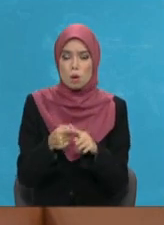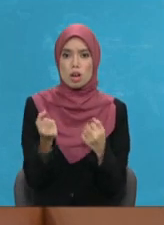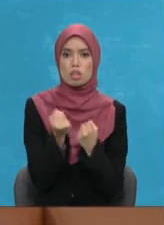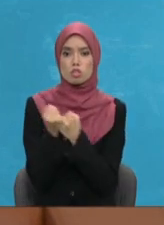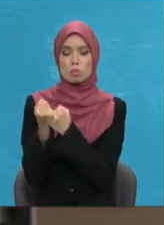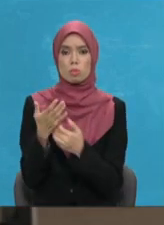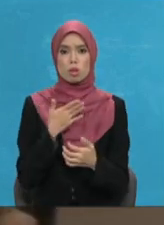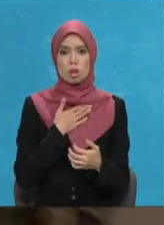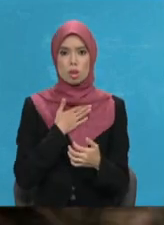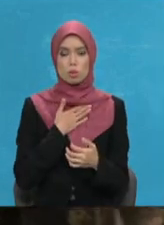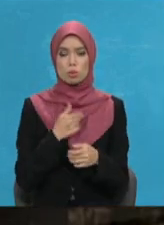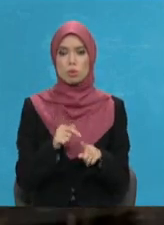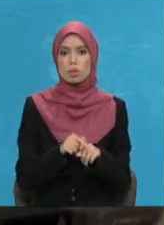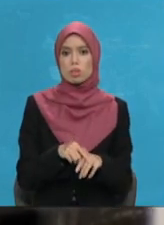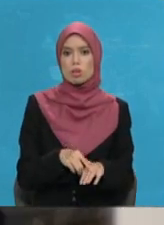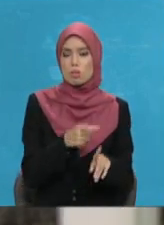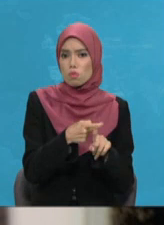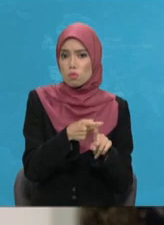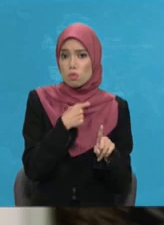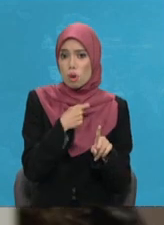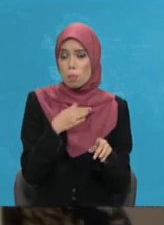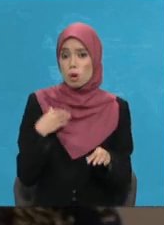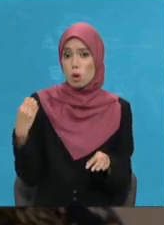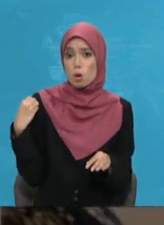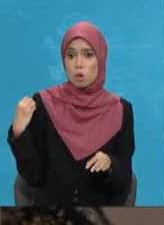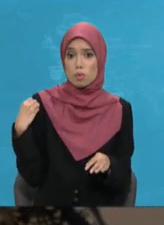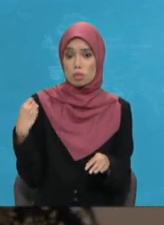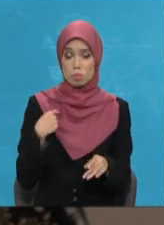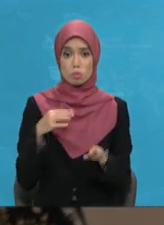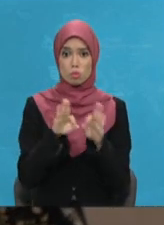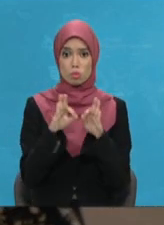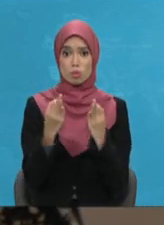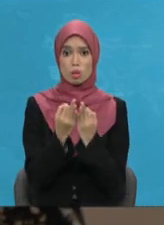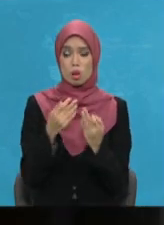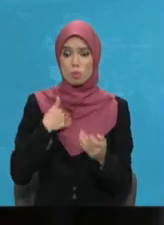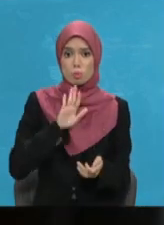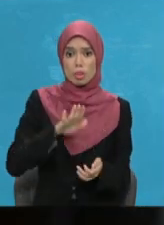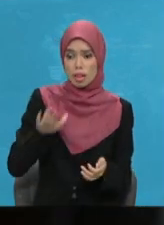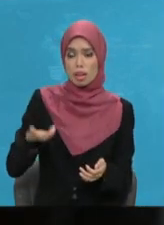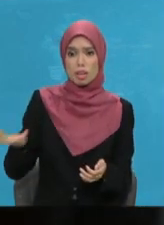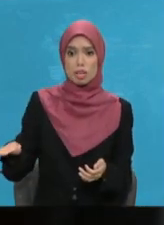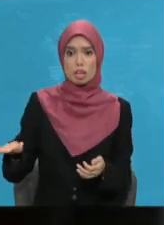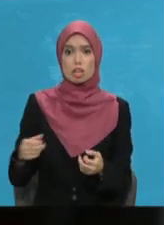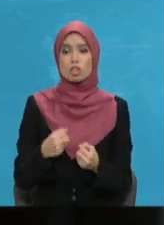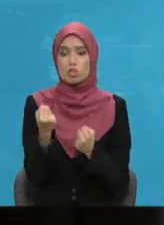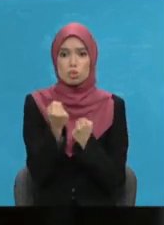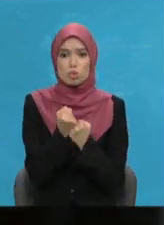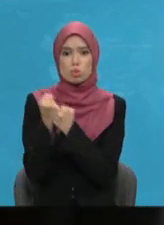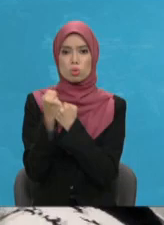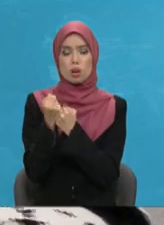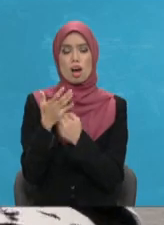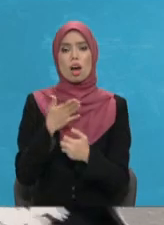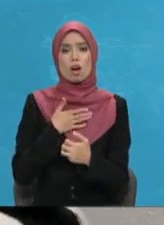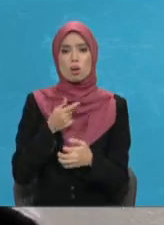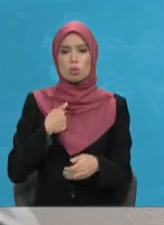rekan-rekan di pejabat family anak saya jiwa mereka ini membagi sokongan